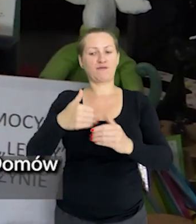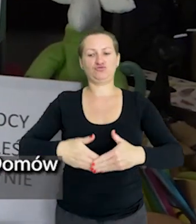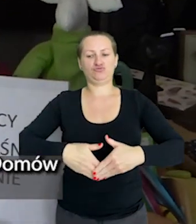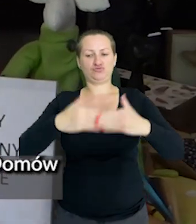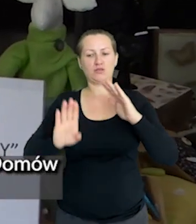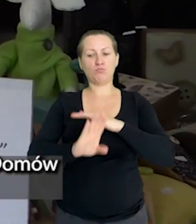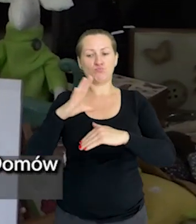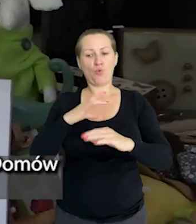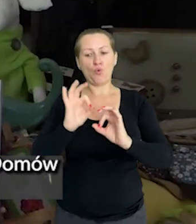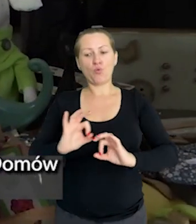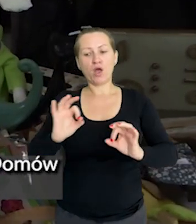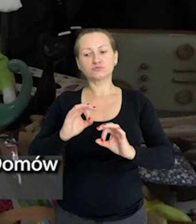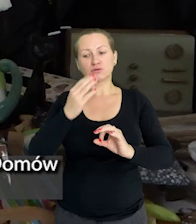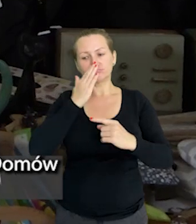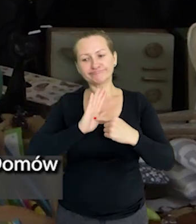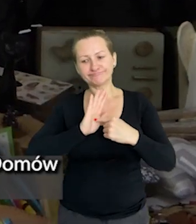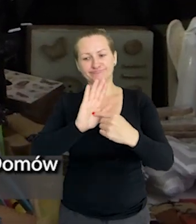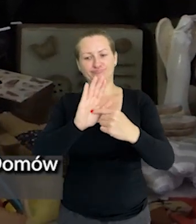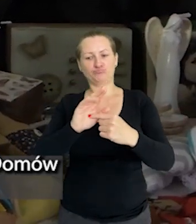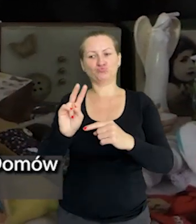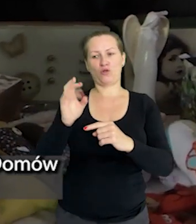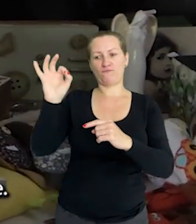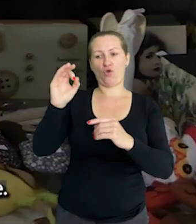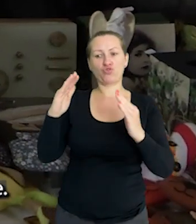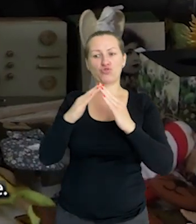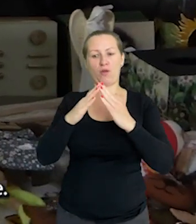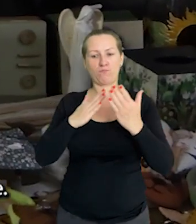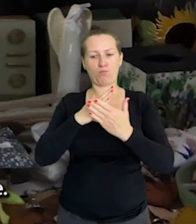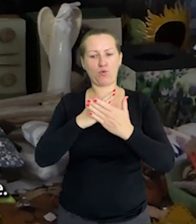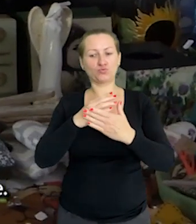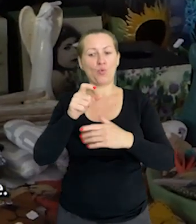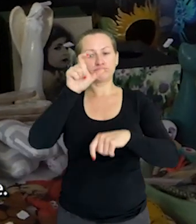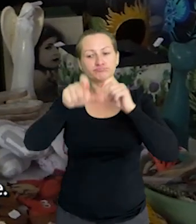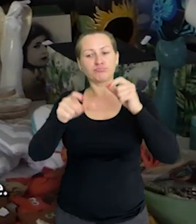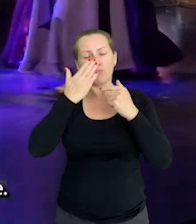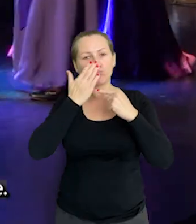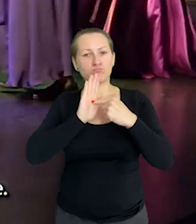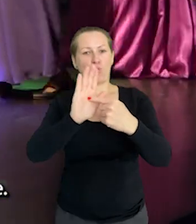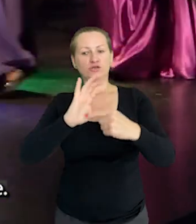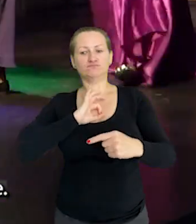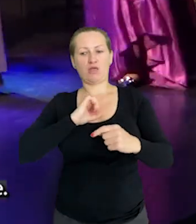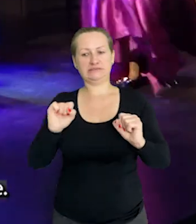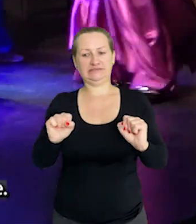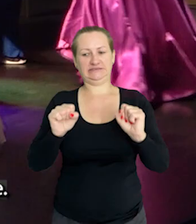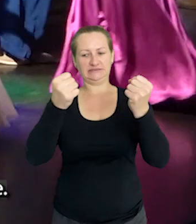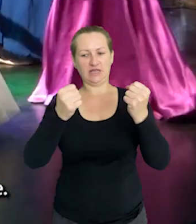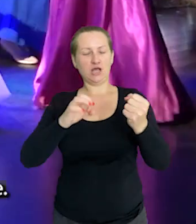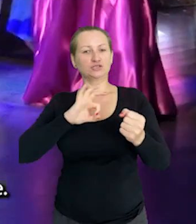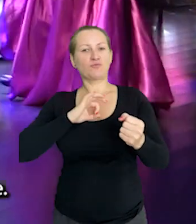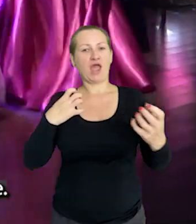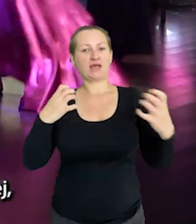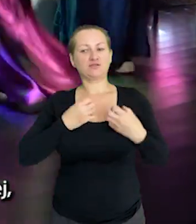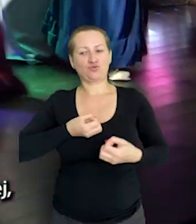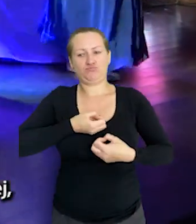był okazją do podziwiania twórczości podopiecznych domów pomocy społecznych. Uczestnicy pokazali też swoje zaangażowanie i artystyczną duszę